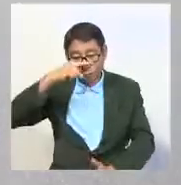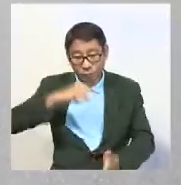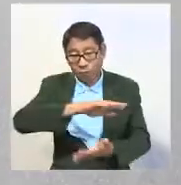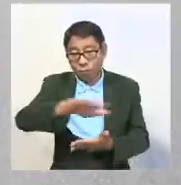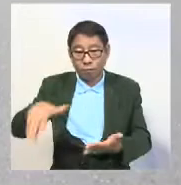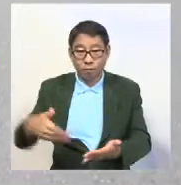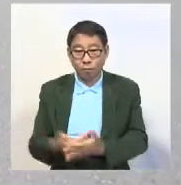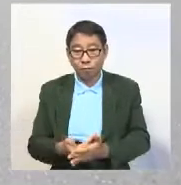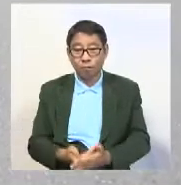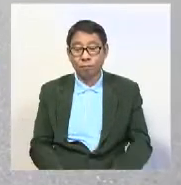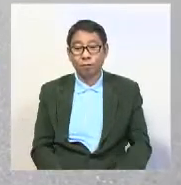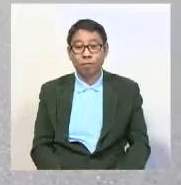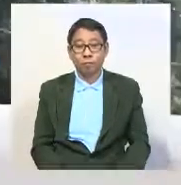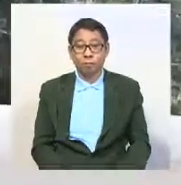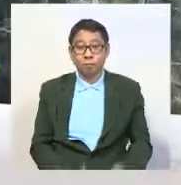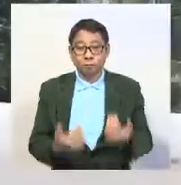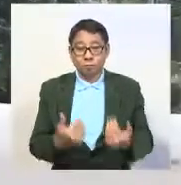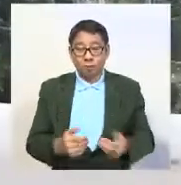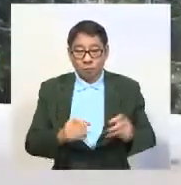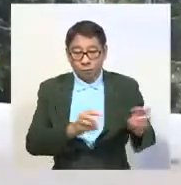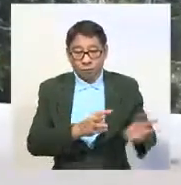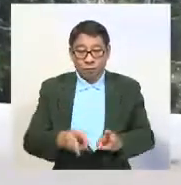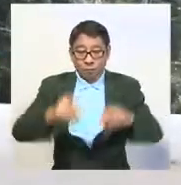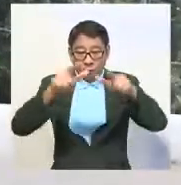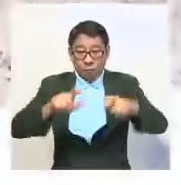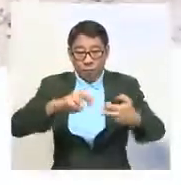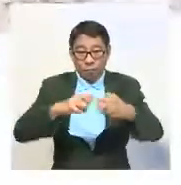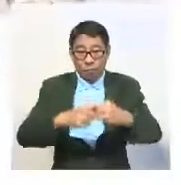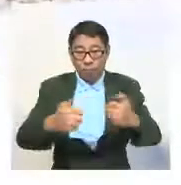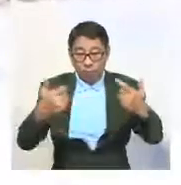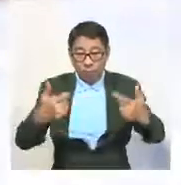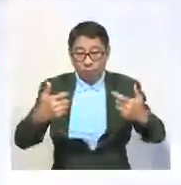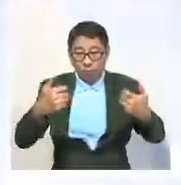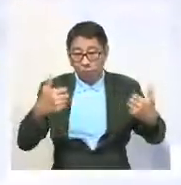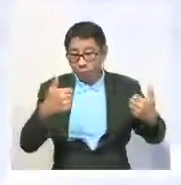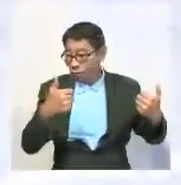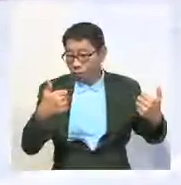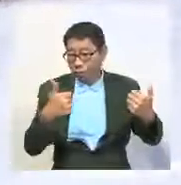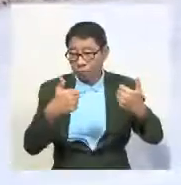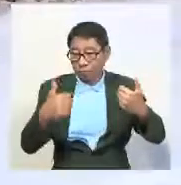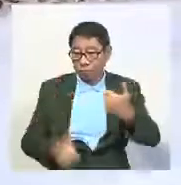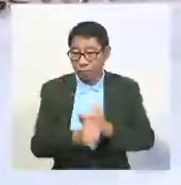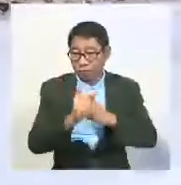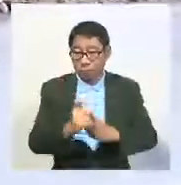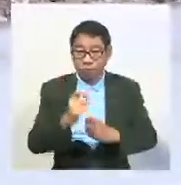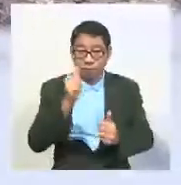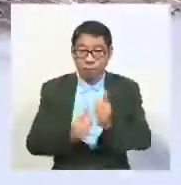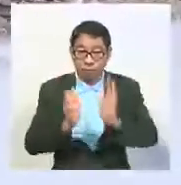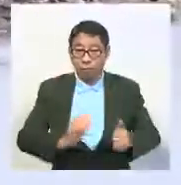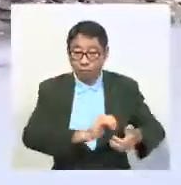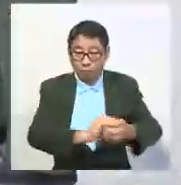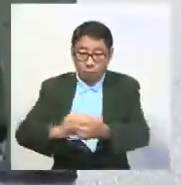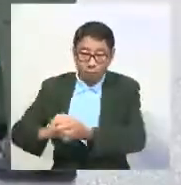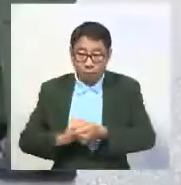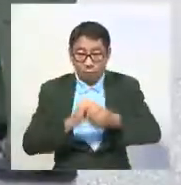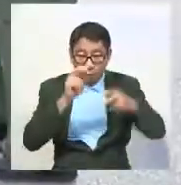กประการค่ะส่วนมาตรการลดความรุนแรงและสร้างความเชื่อมั่นขึ้นอยู่กับทุกฝ่ายที่จะต้องร่วมมือ